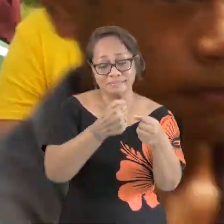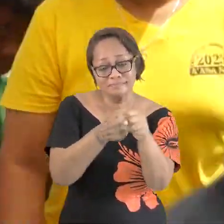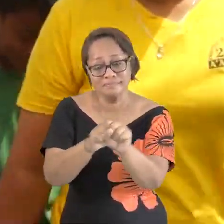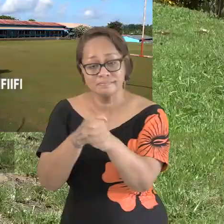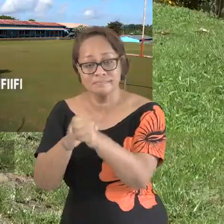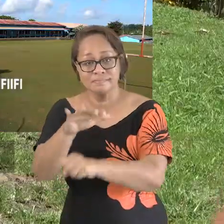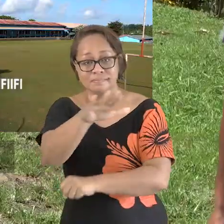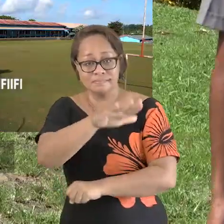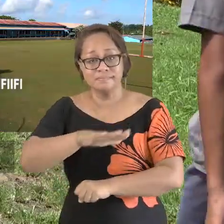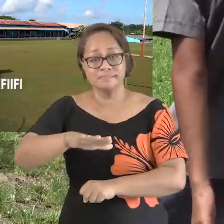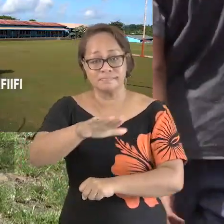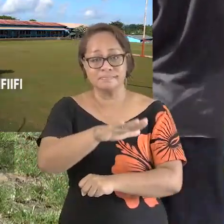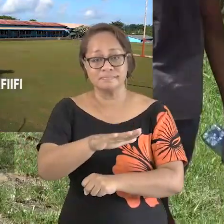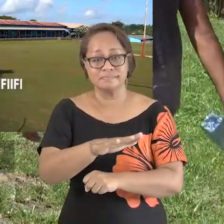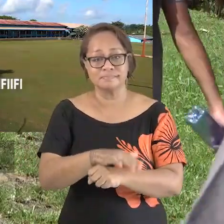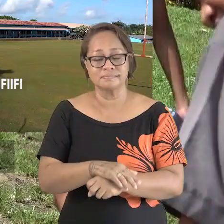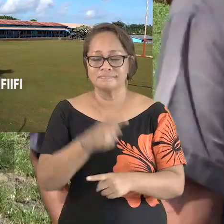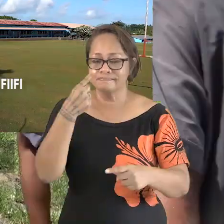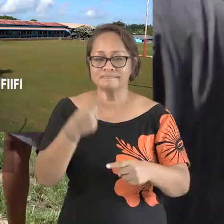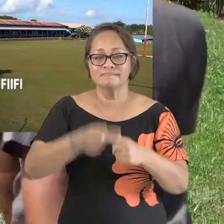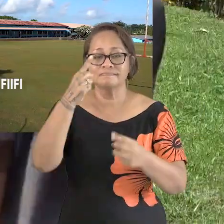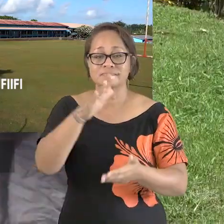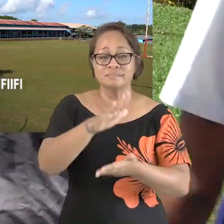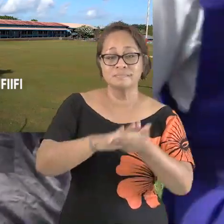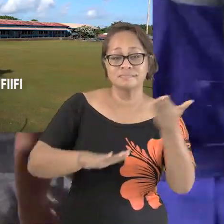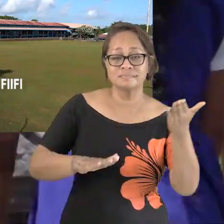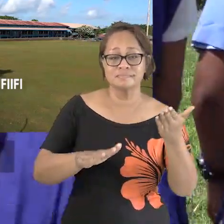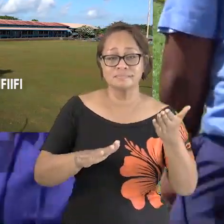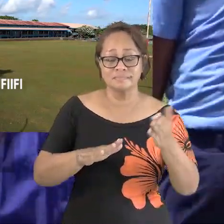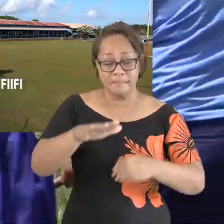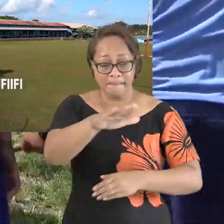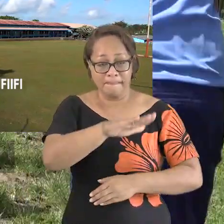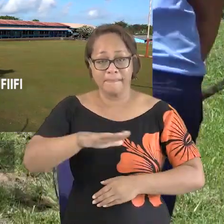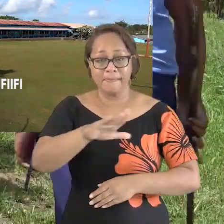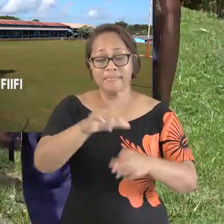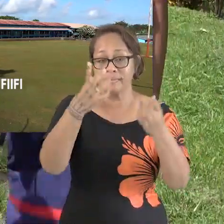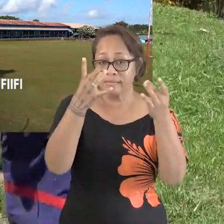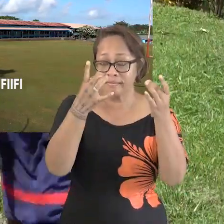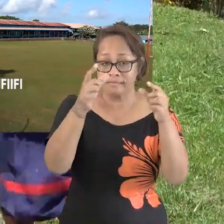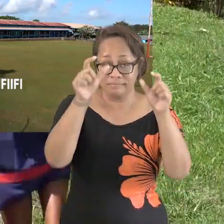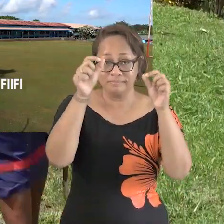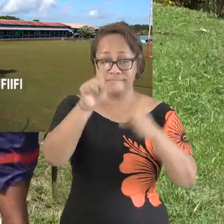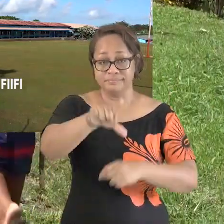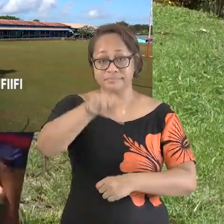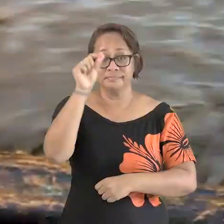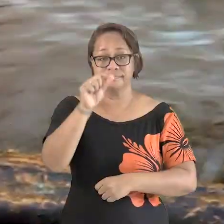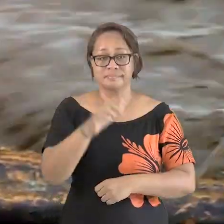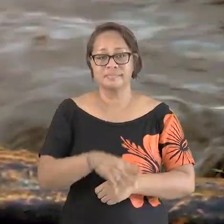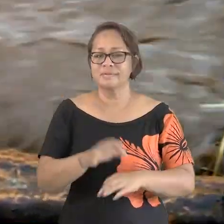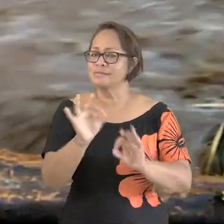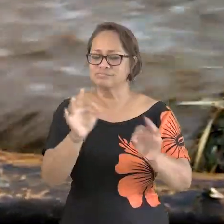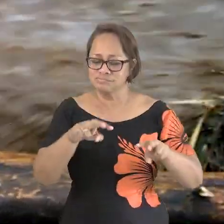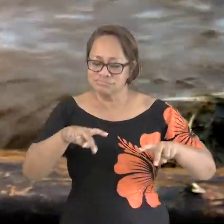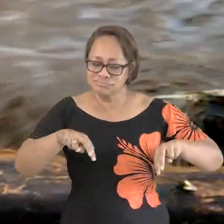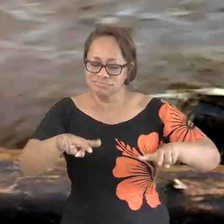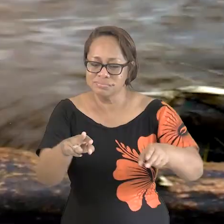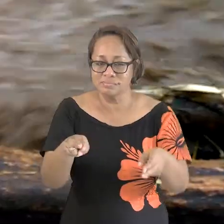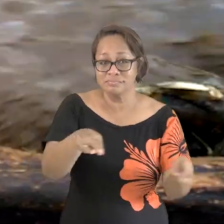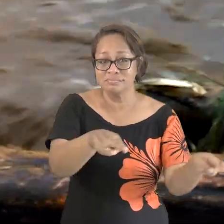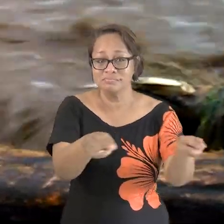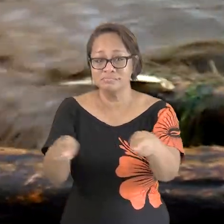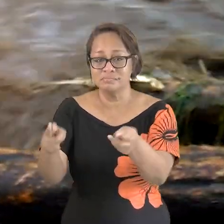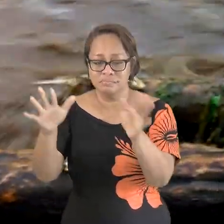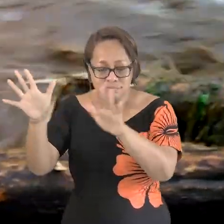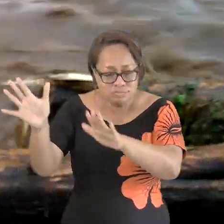muu Aanga i vawe ino foanga wa filifilia Aile i titele loo longa ma ta fenga Au wala sopo iel vai